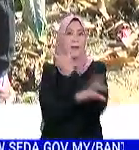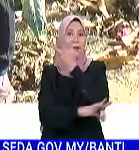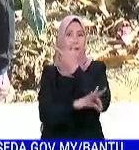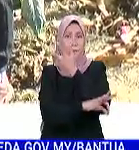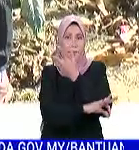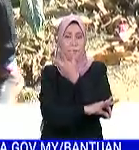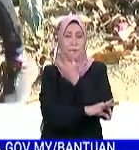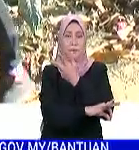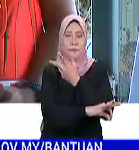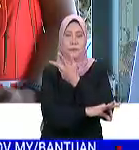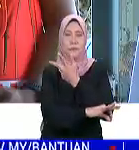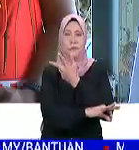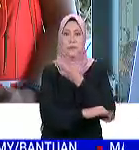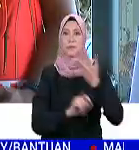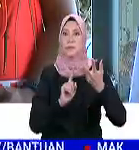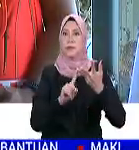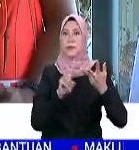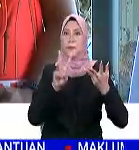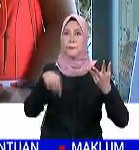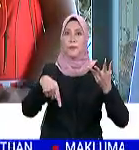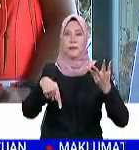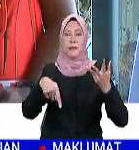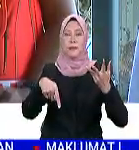Sembilan, kemudian wilayah Persekutuan